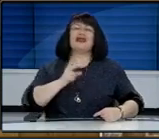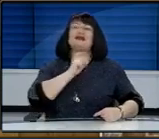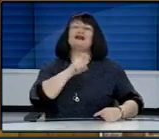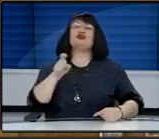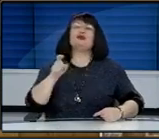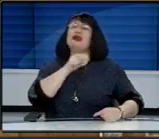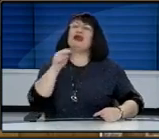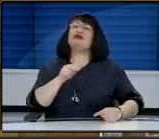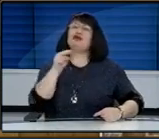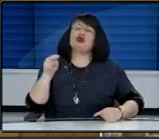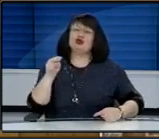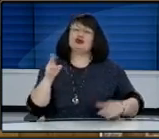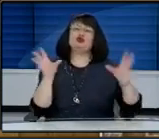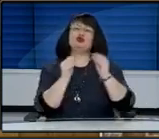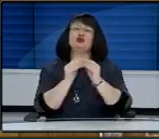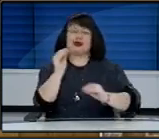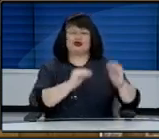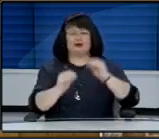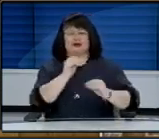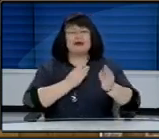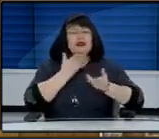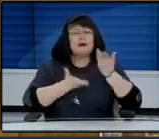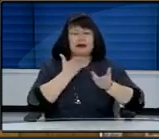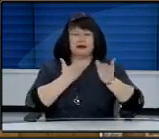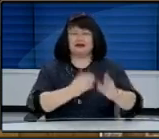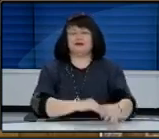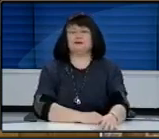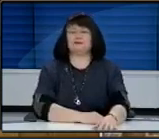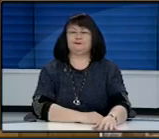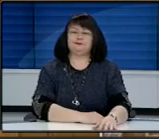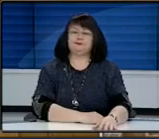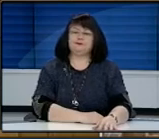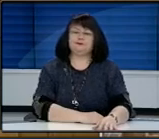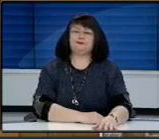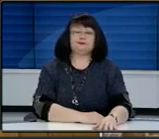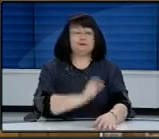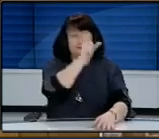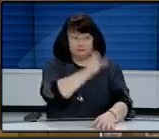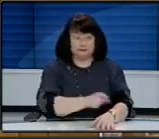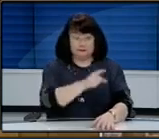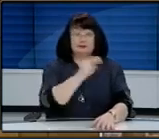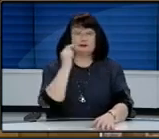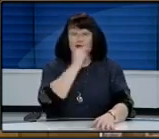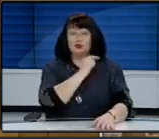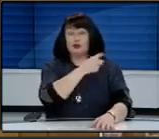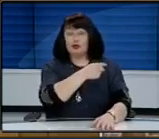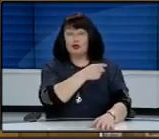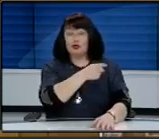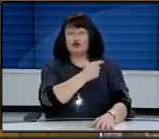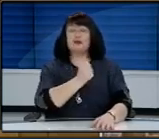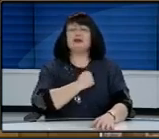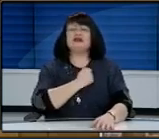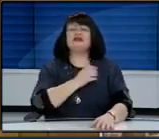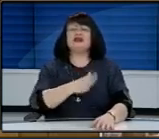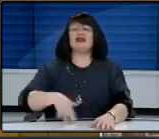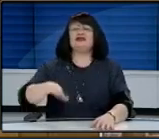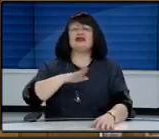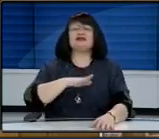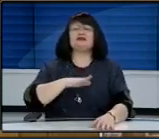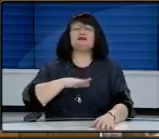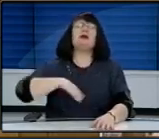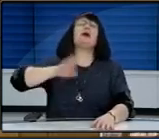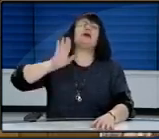ευρώ για τις εξοπλιστικές δαπάνες. Για εσάς, κύριε Μητσοτάκη, αυτός εδώ ο τόπος είναι το τελευταίο